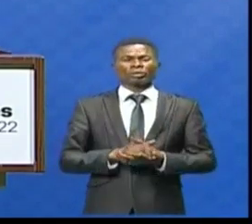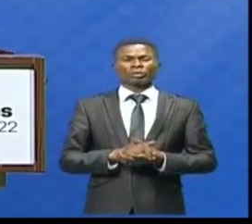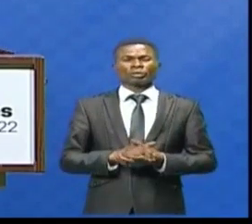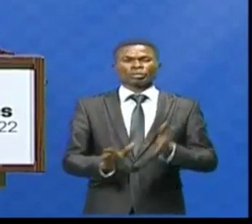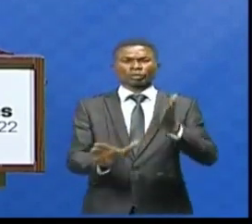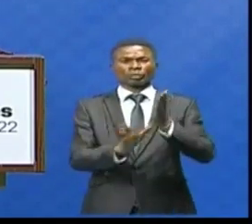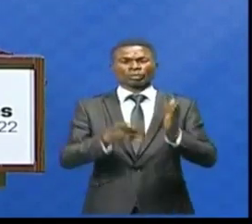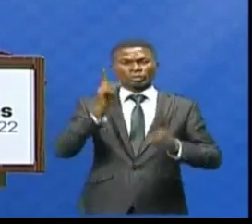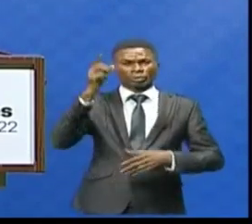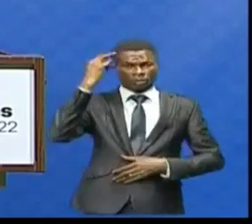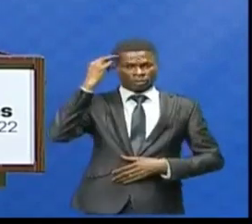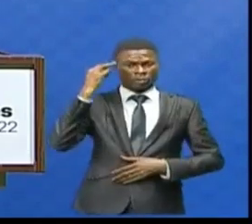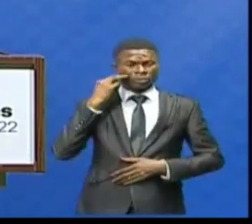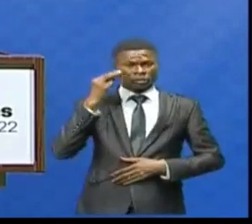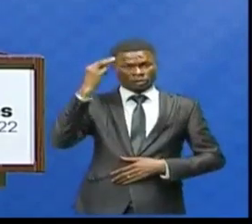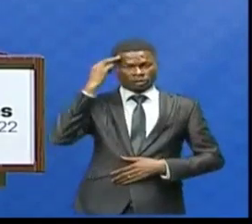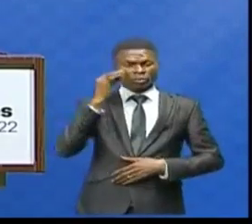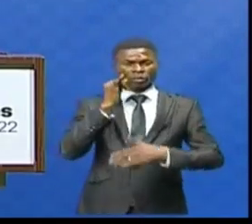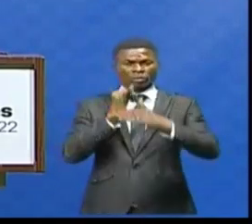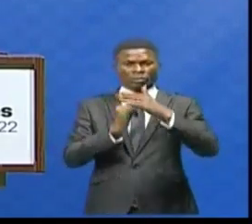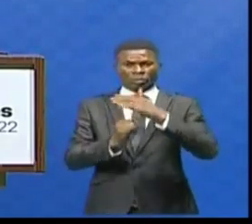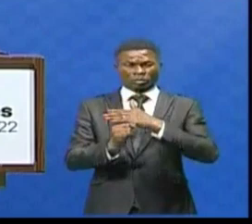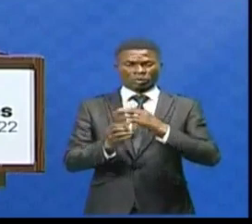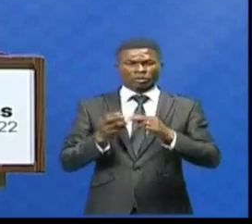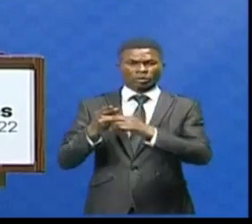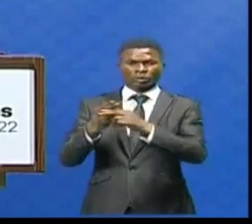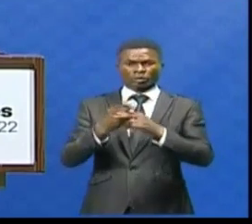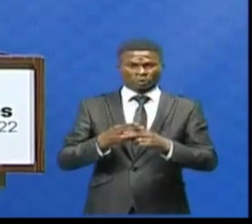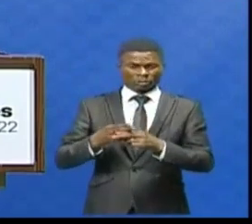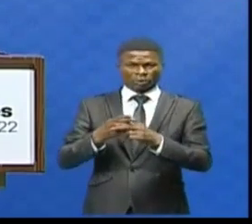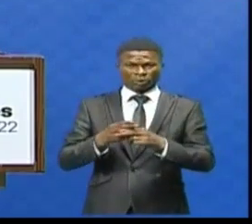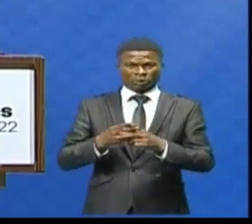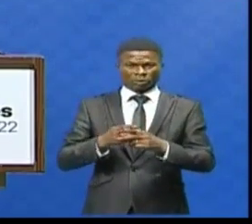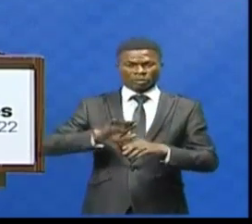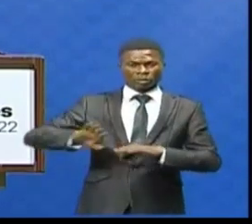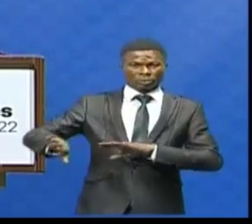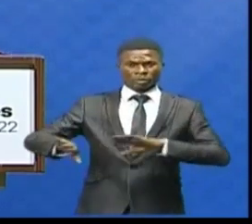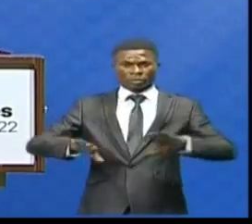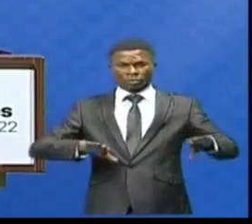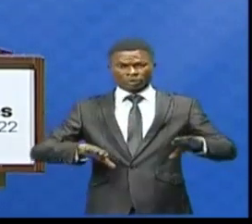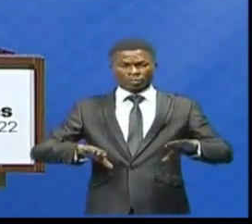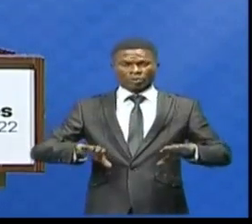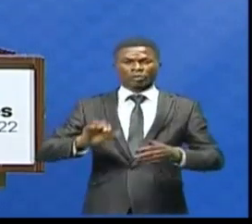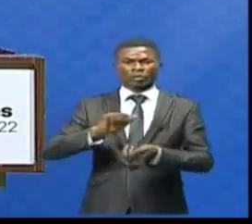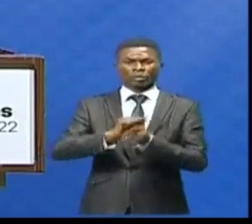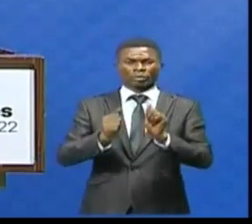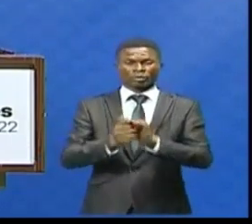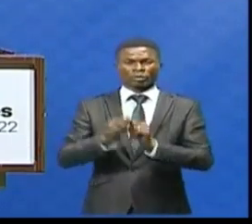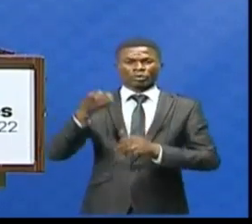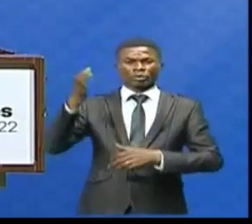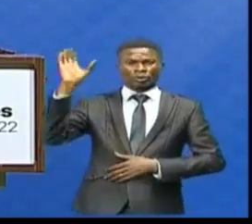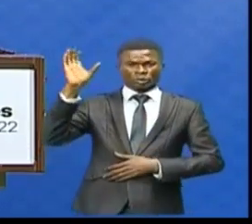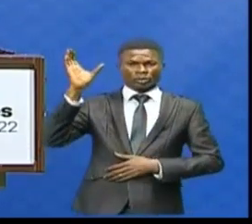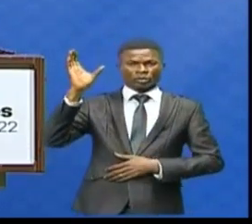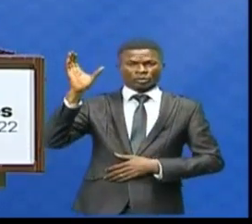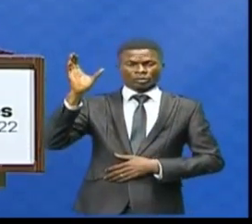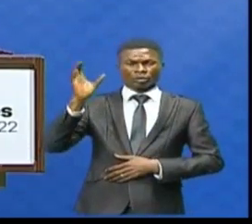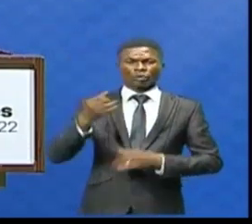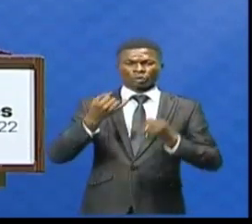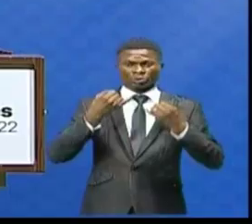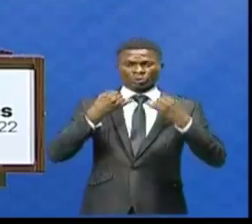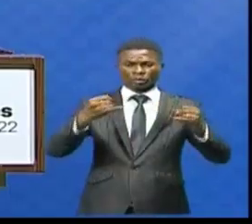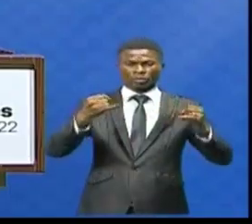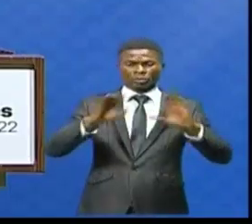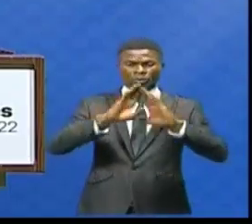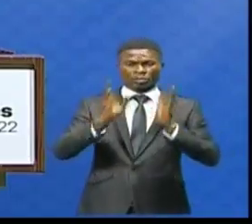le vice-prémé ministre ministre de l'Intérieur sécurité décentralisation et à faire coutumières a informé